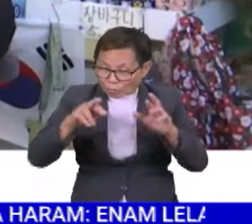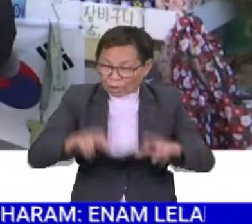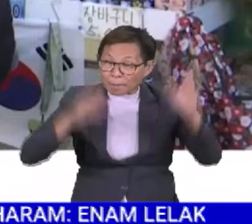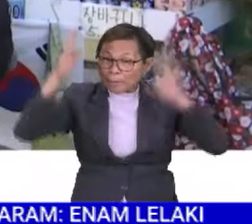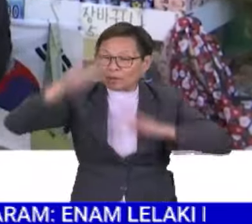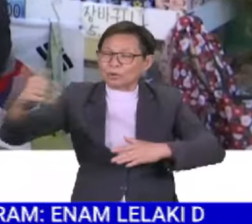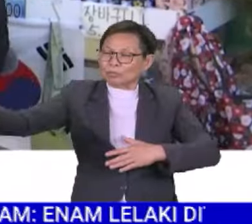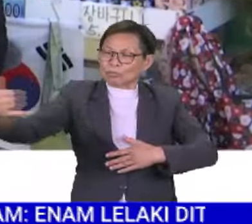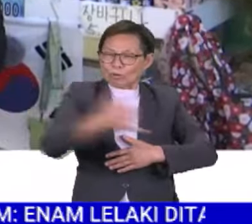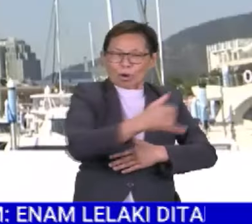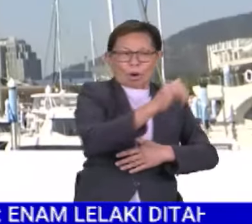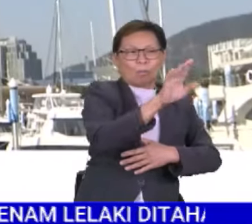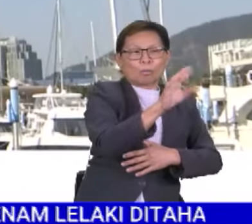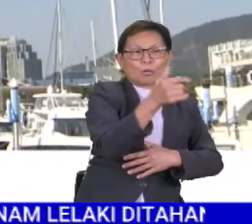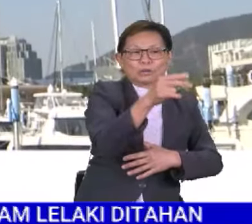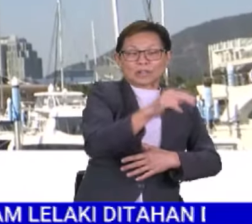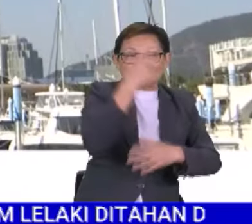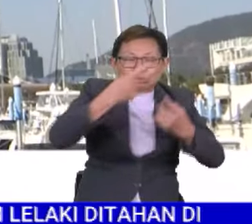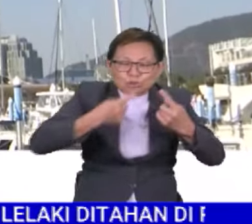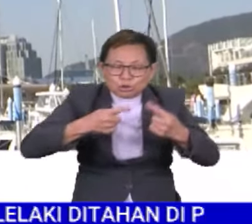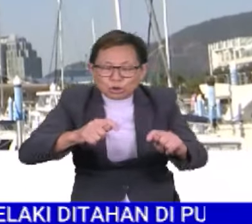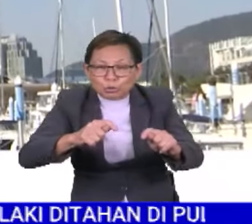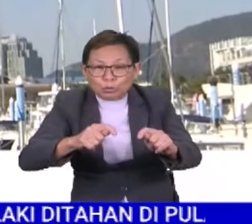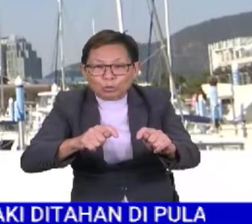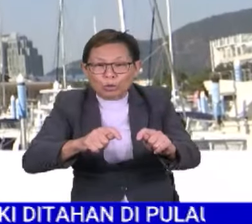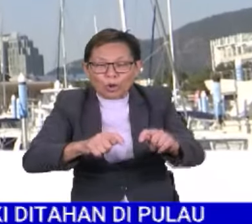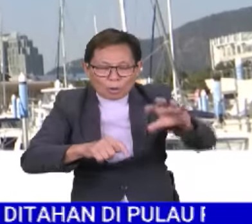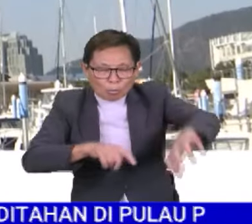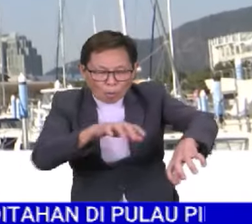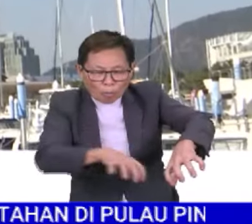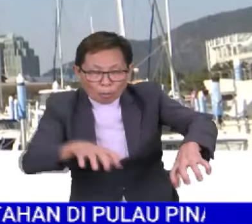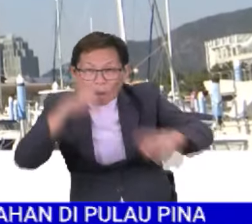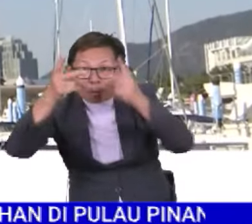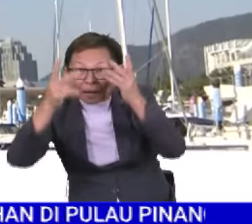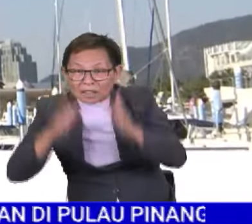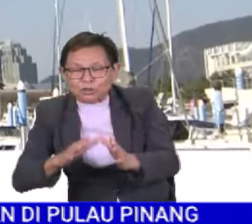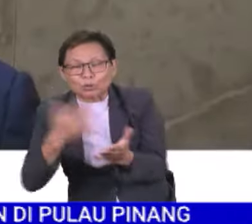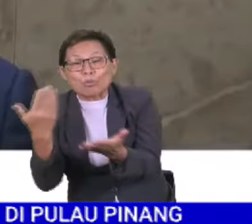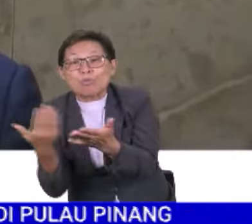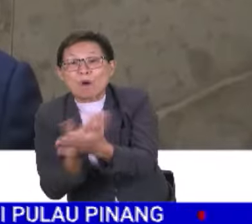berkunjung ke Busan mencoba tarikan pelacungan baharu